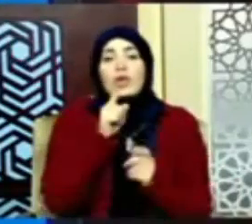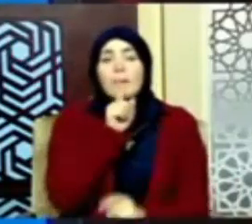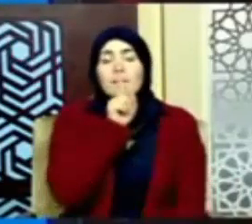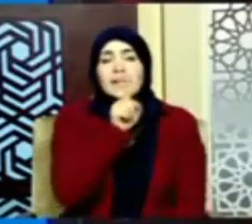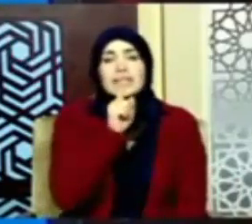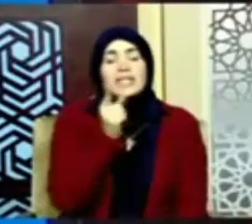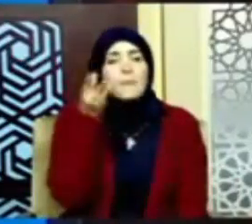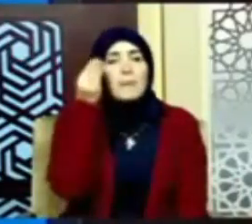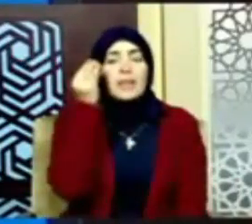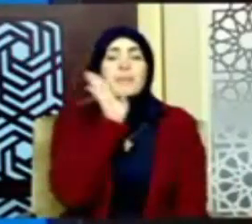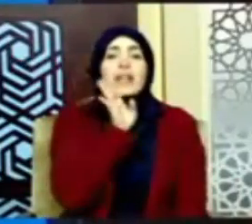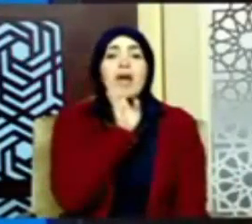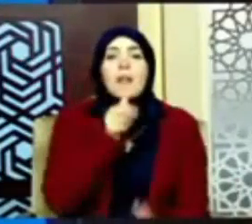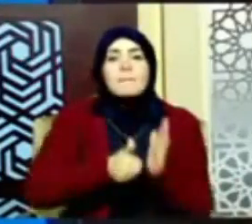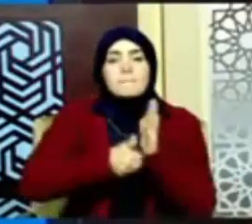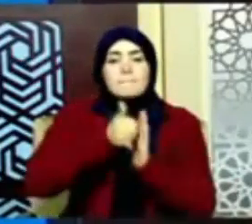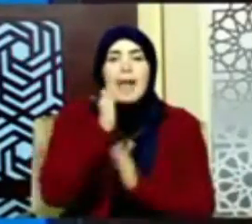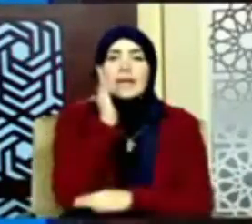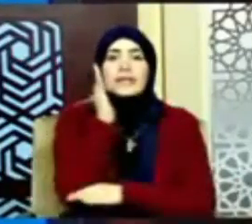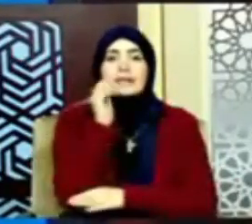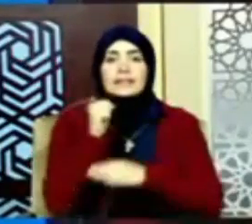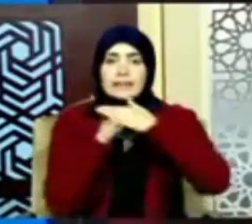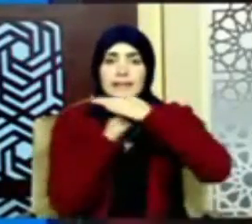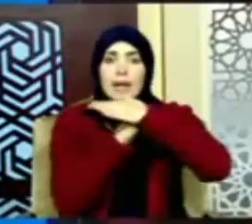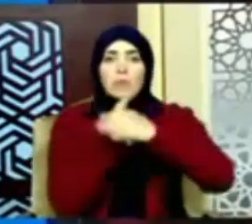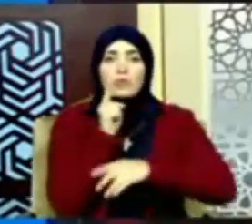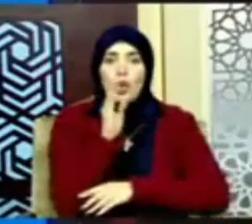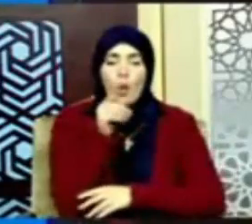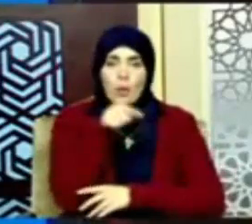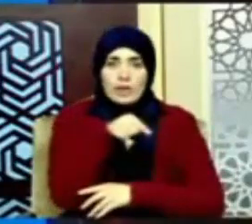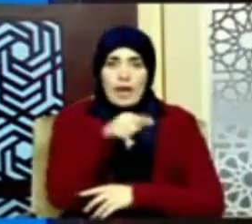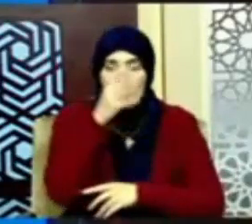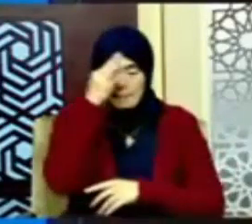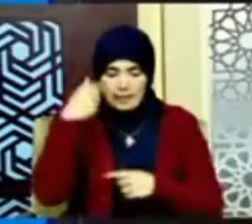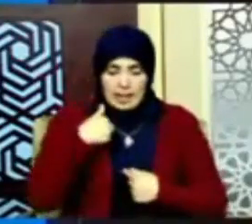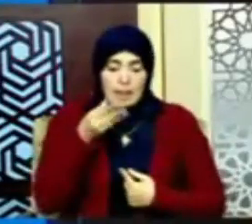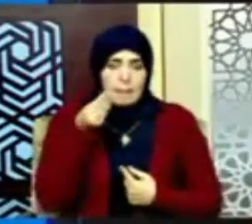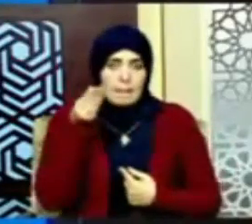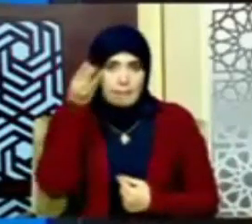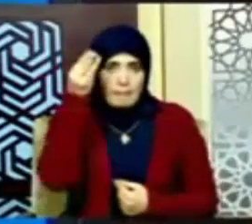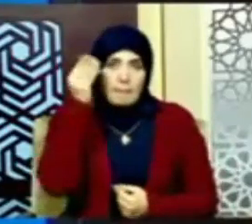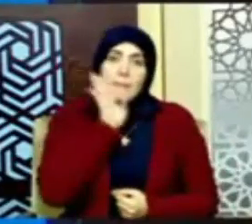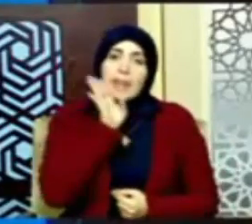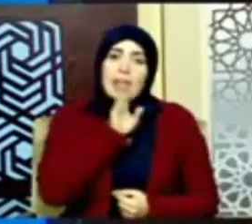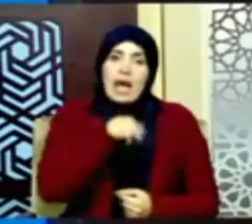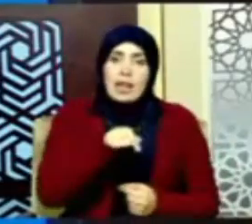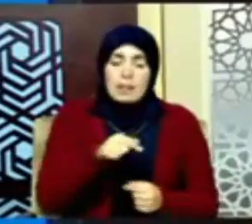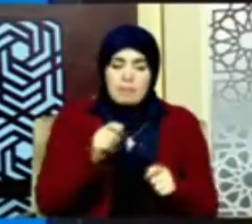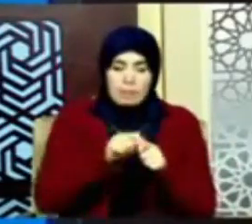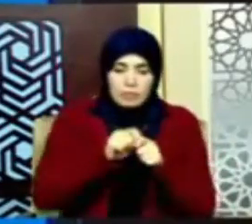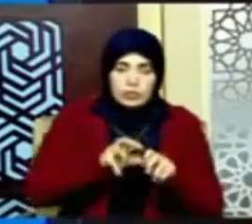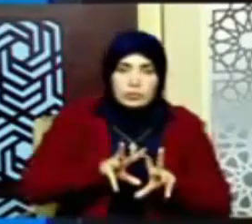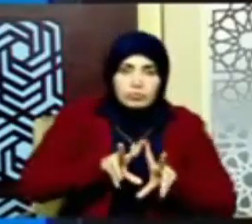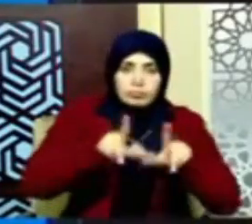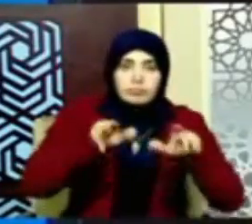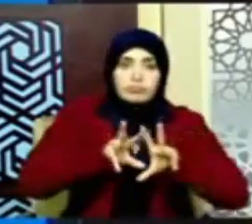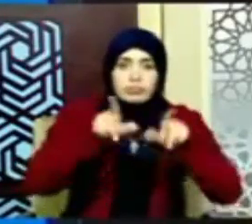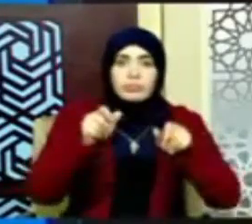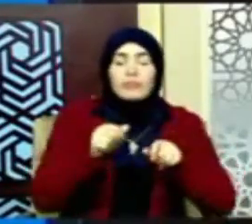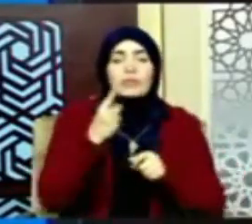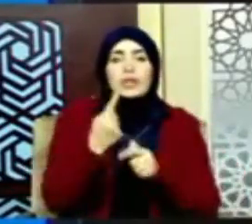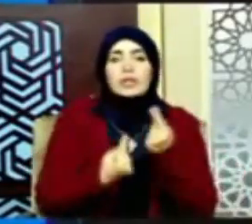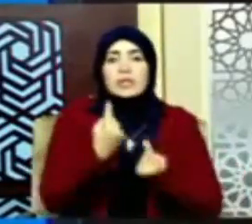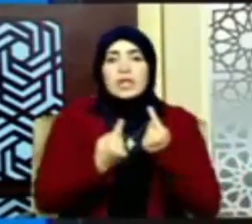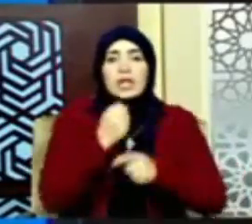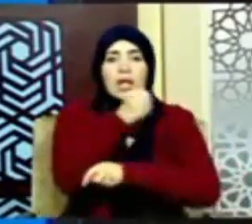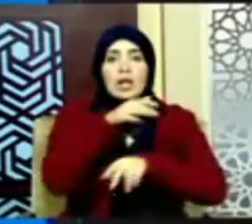بالعلم والعمل. وبالعلم تستصلح الأراضي، بالعلم تطور